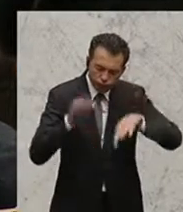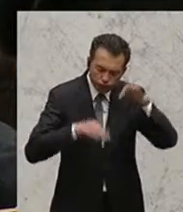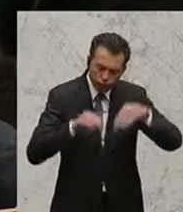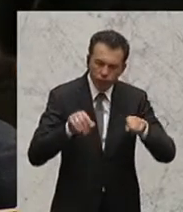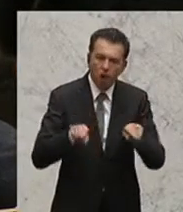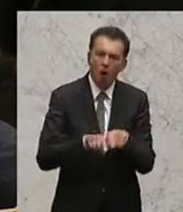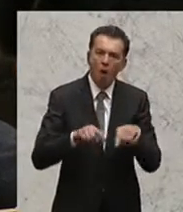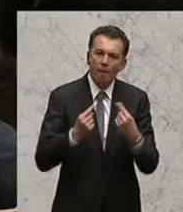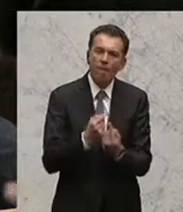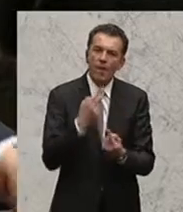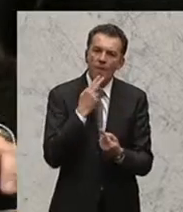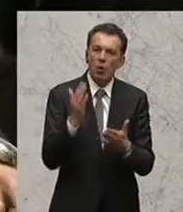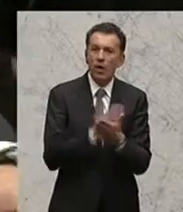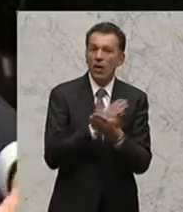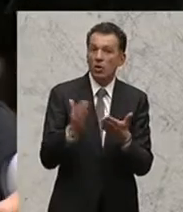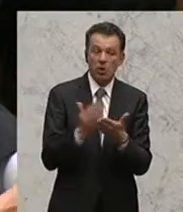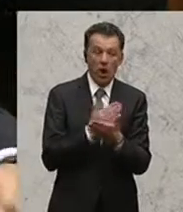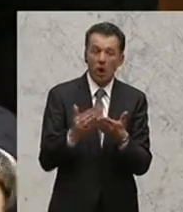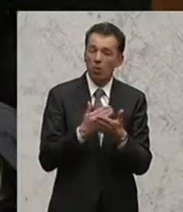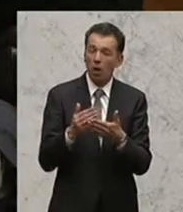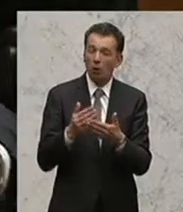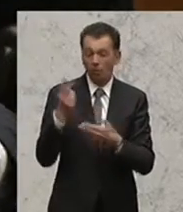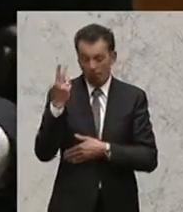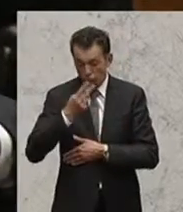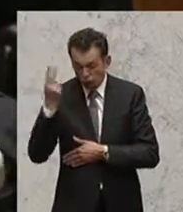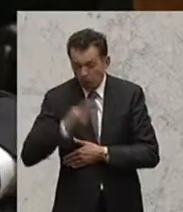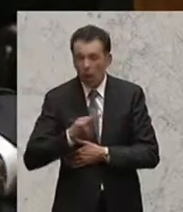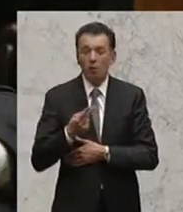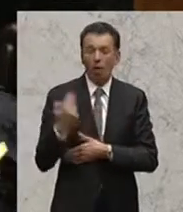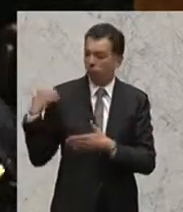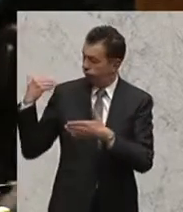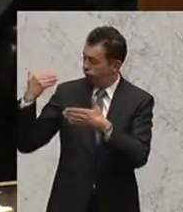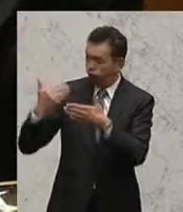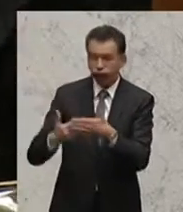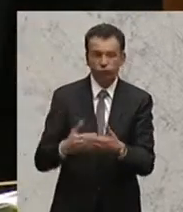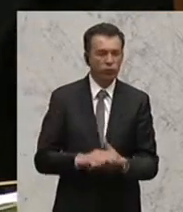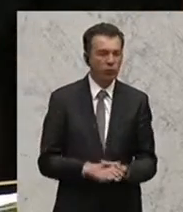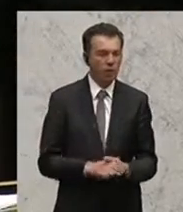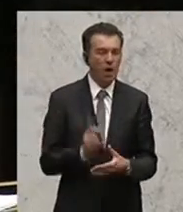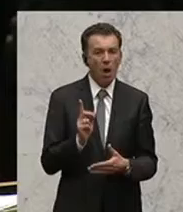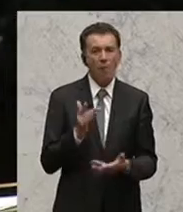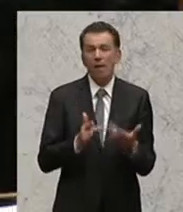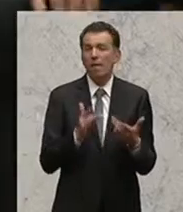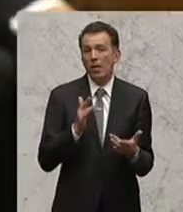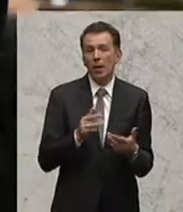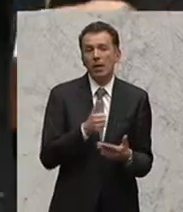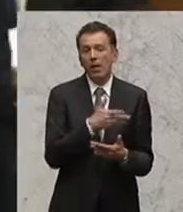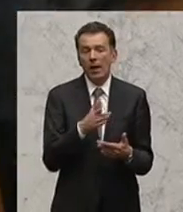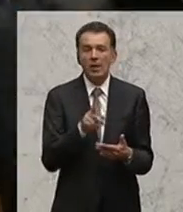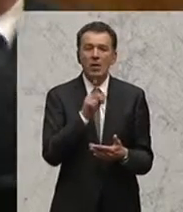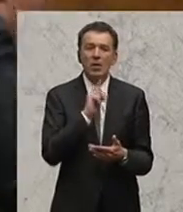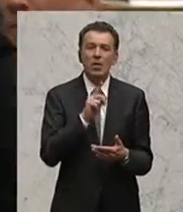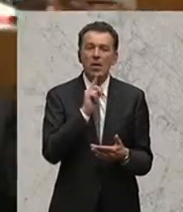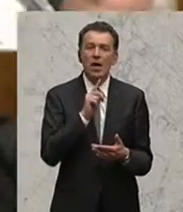wollen Entscheidungen, die getroffen wurden, nachvollziehen können und verstehen können. Aber wir müssen vielleicht manche Dinge ein